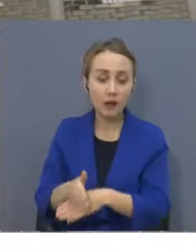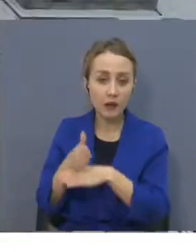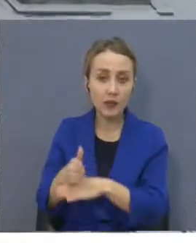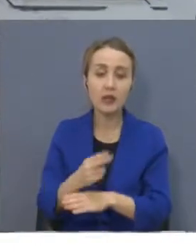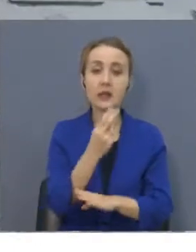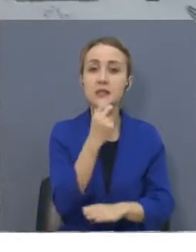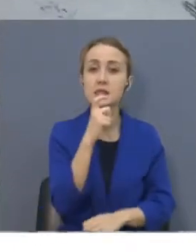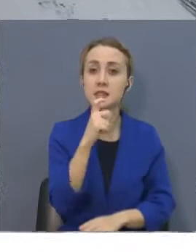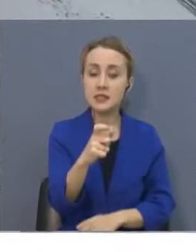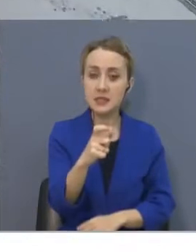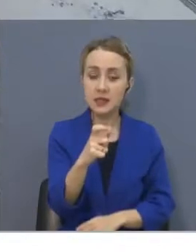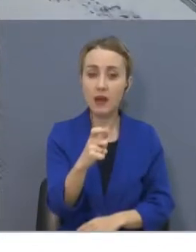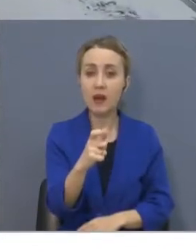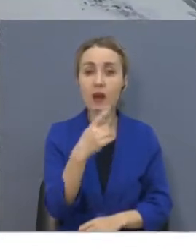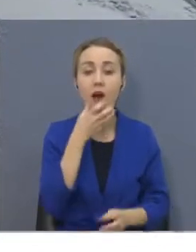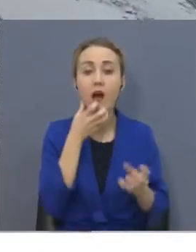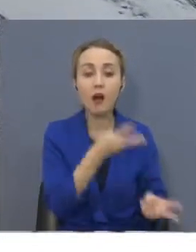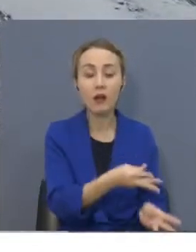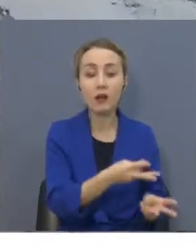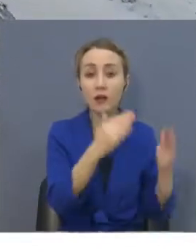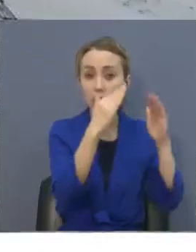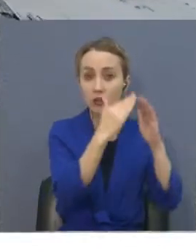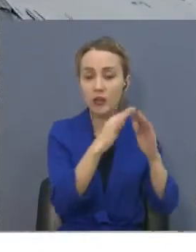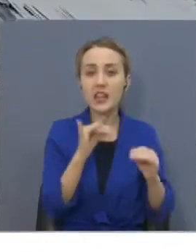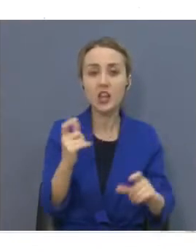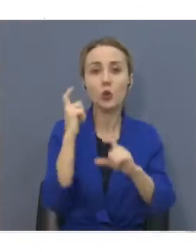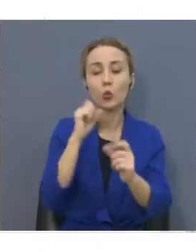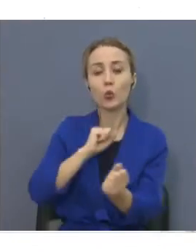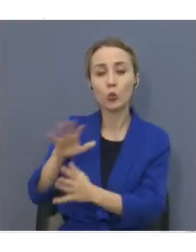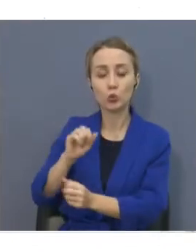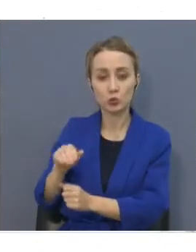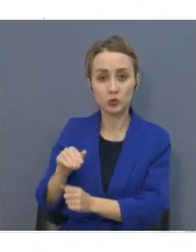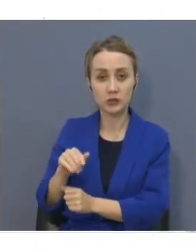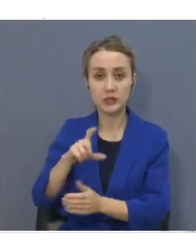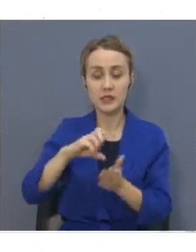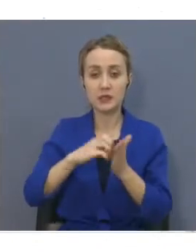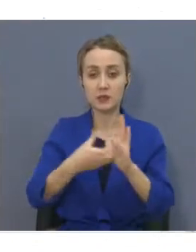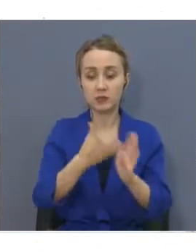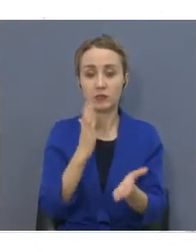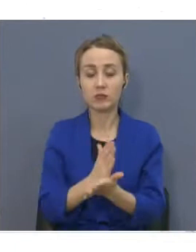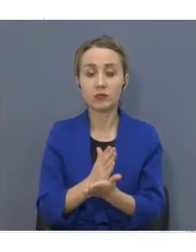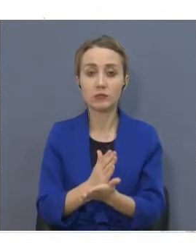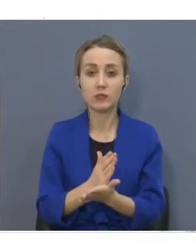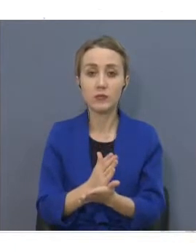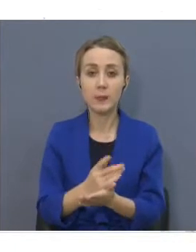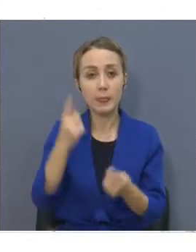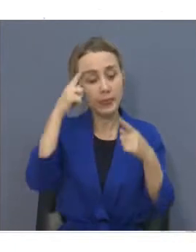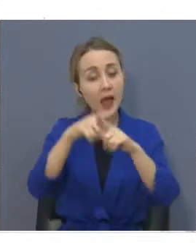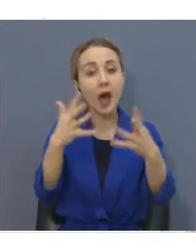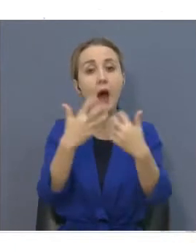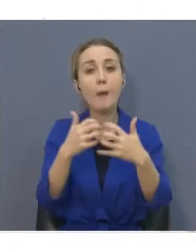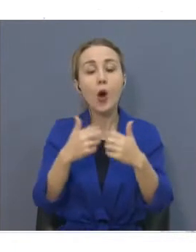экстракционного цеха, паровой котельной, а также терминала отгрузки готовой продукции. Линейка оборудования здесь, можно сказать,